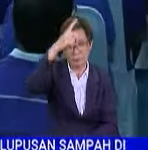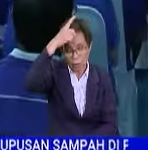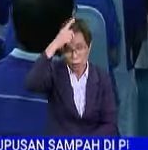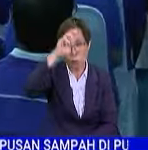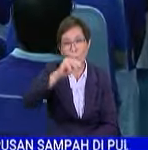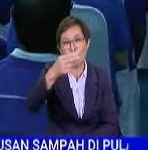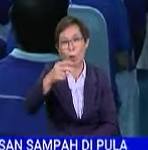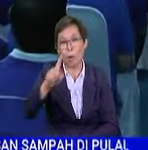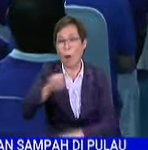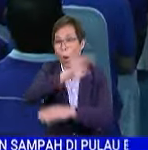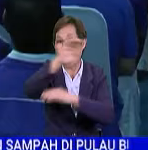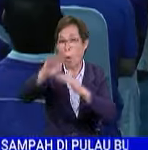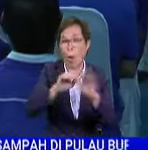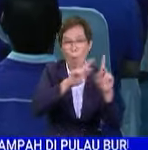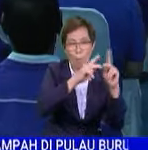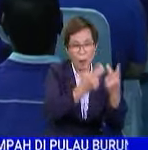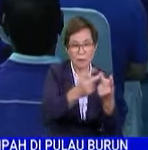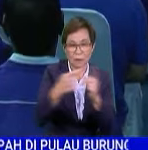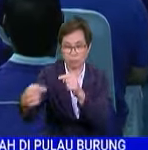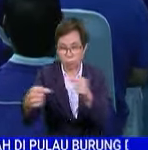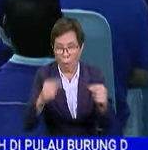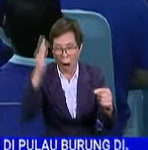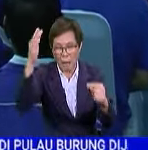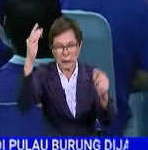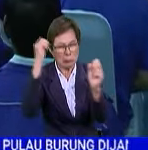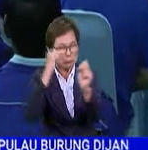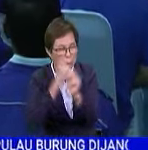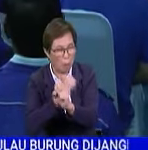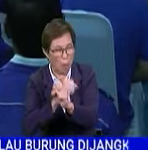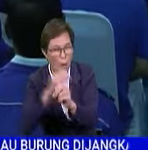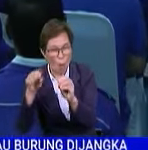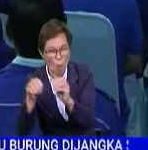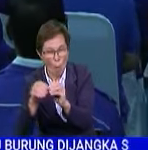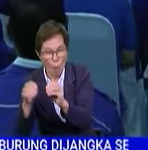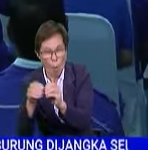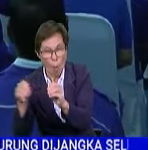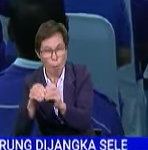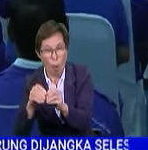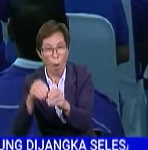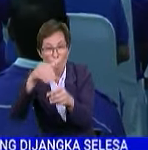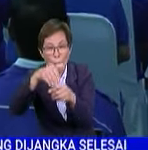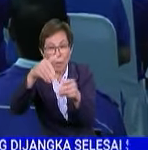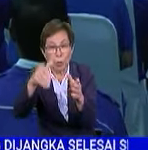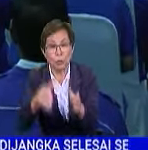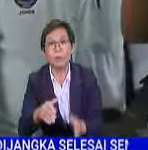semua parti yang bakal bertanding berdepan cabaran pertambahan pengundi muda.